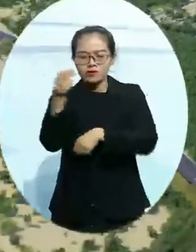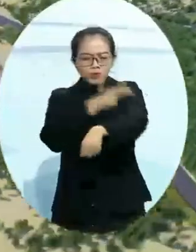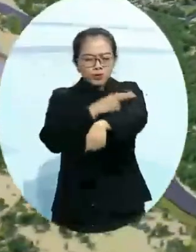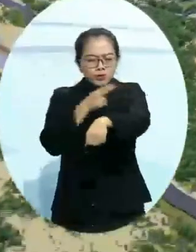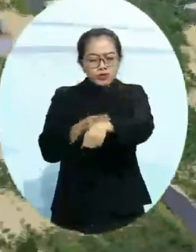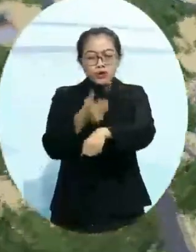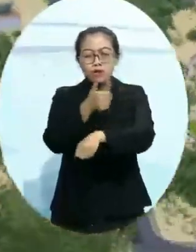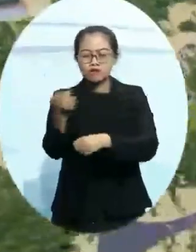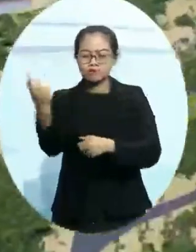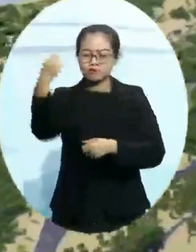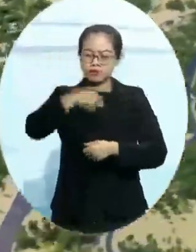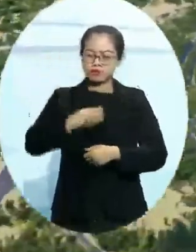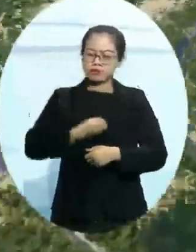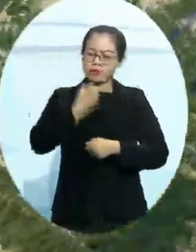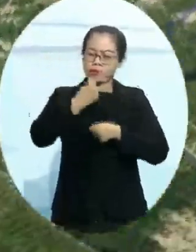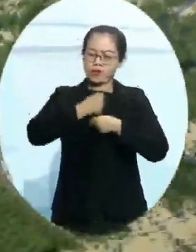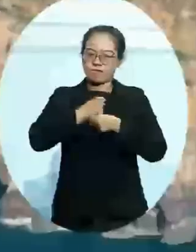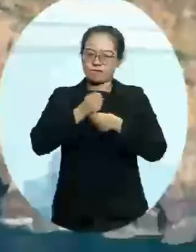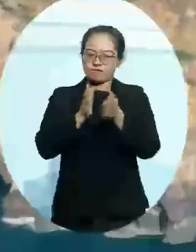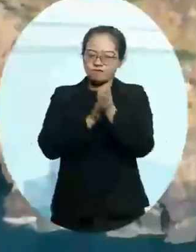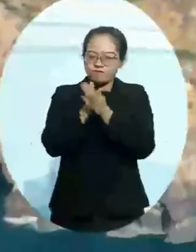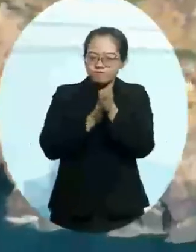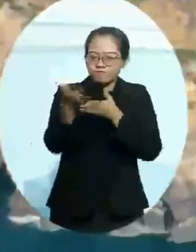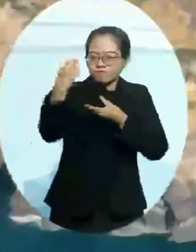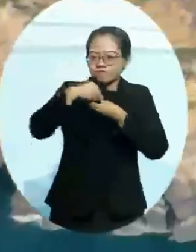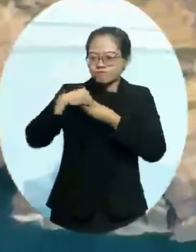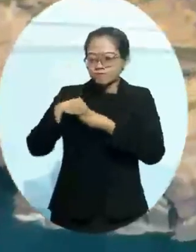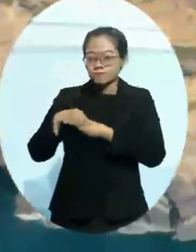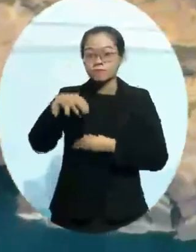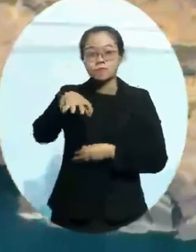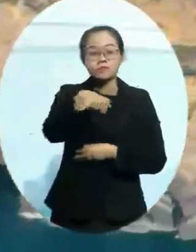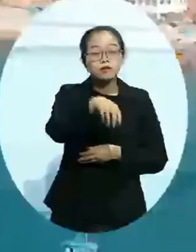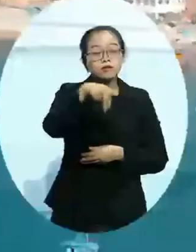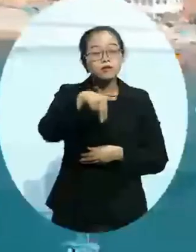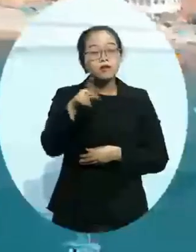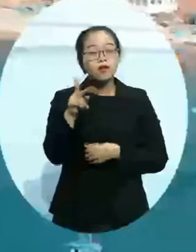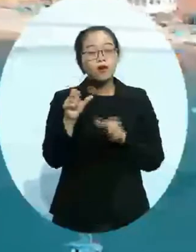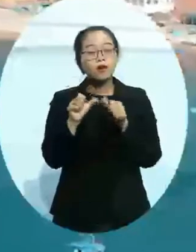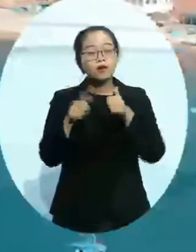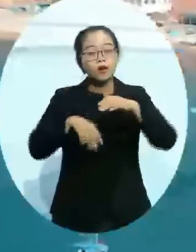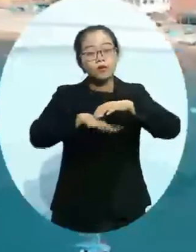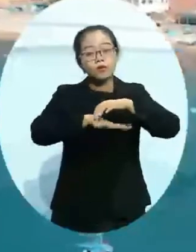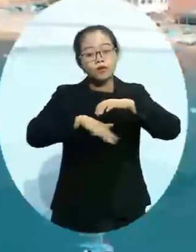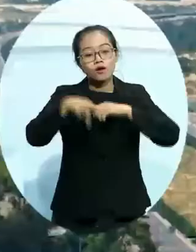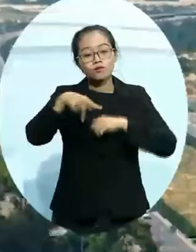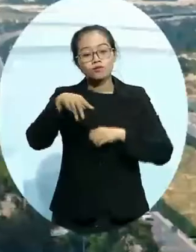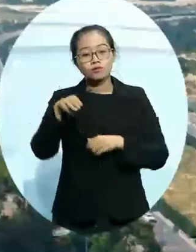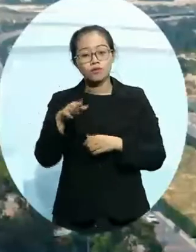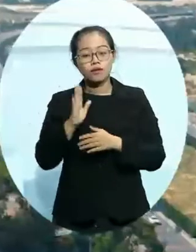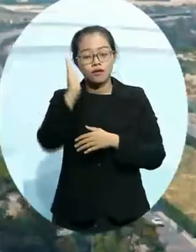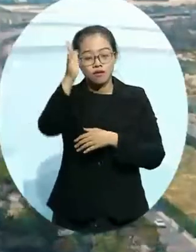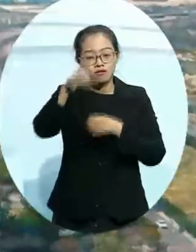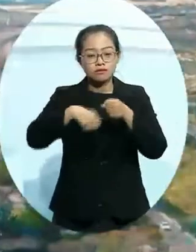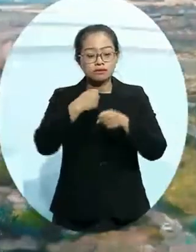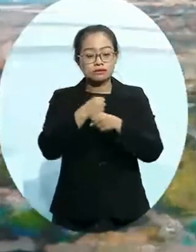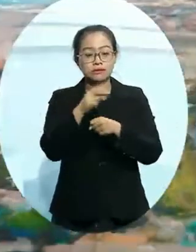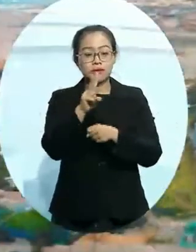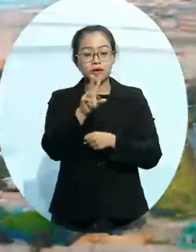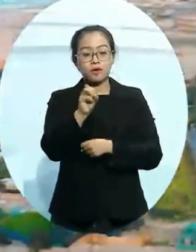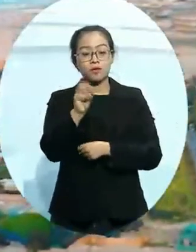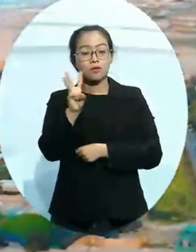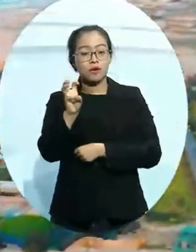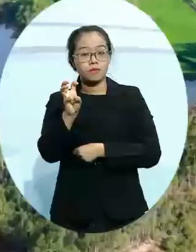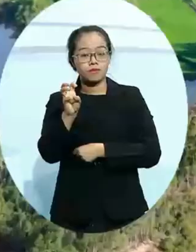việc. Riêng khu kinh tế Nhân Hội thuộc bán đảo Phương Mai dự báo đến năm 2030 sẽ có khoảng 120.000